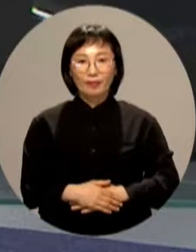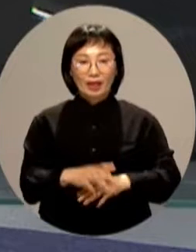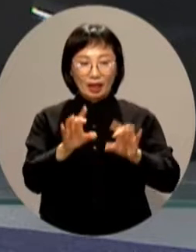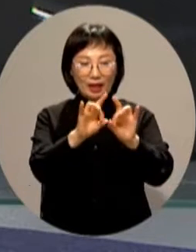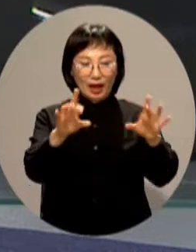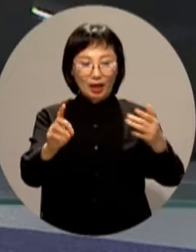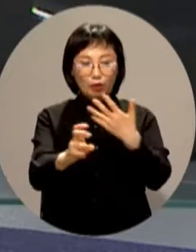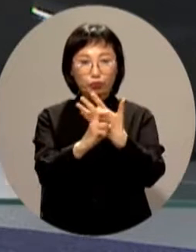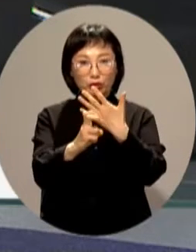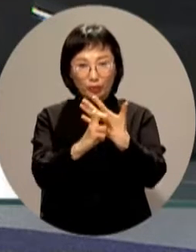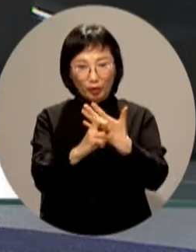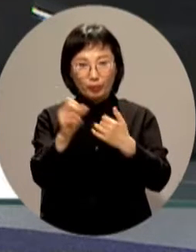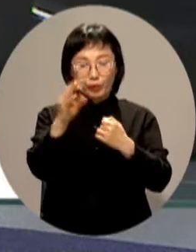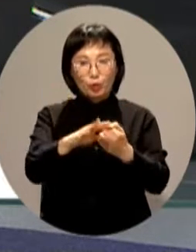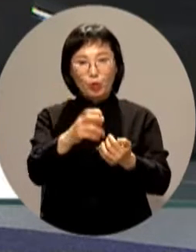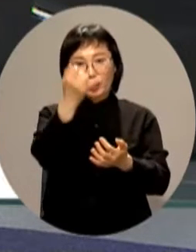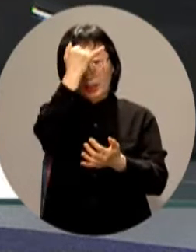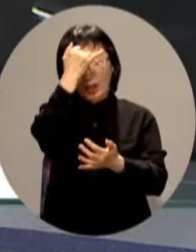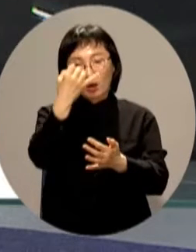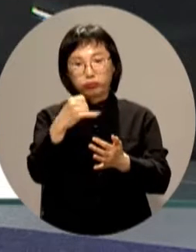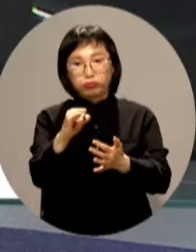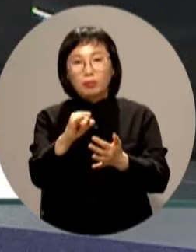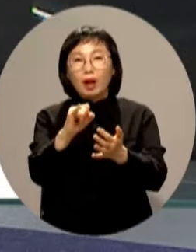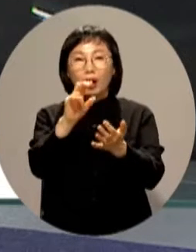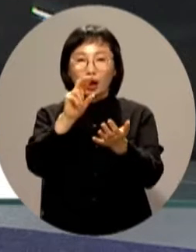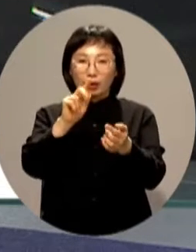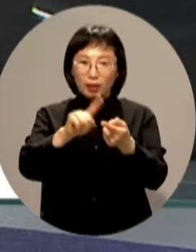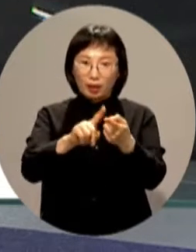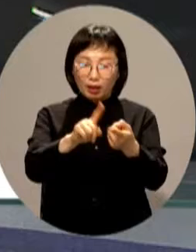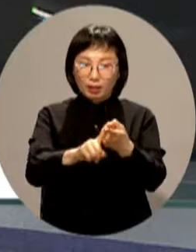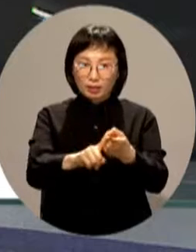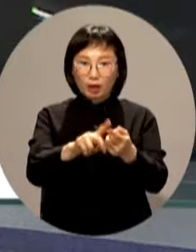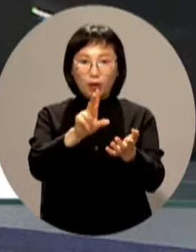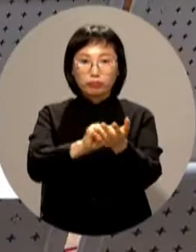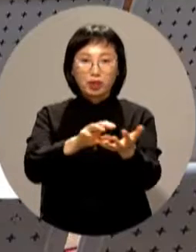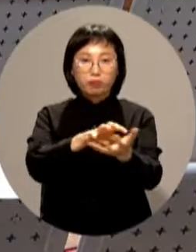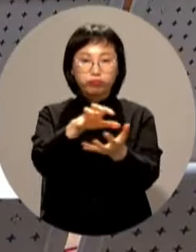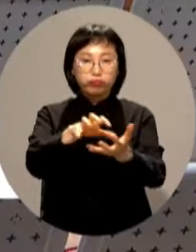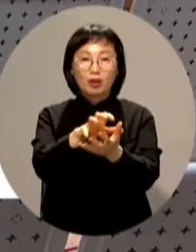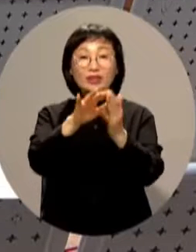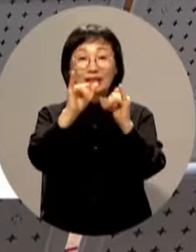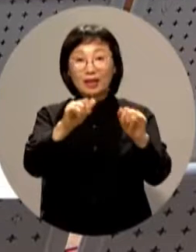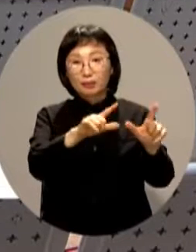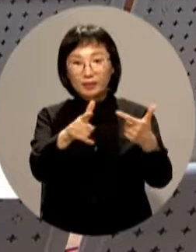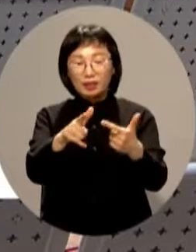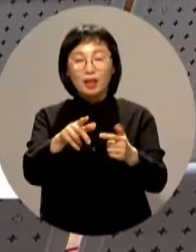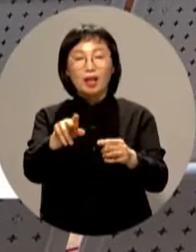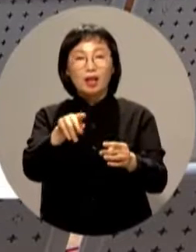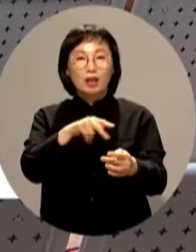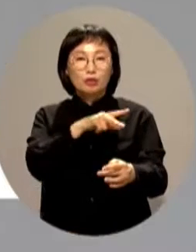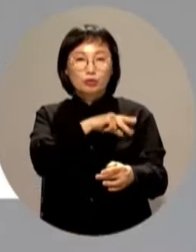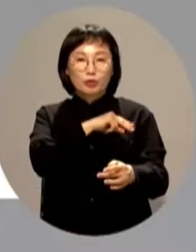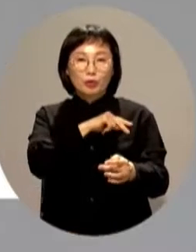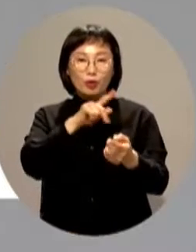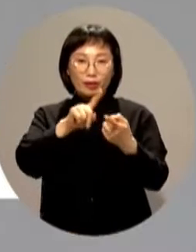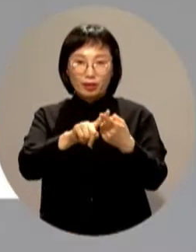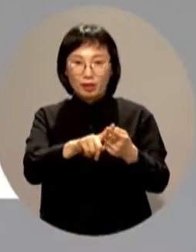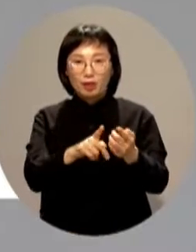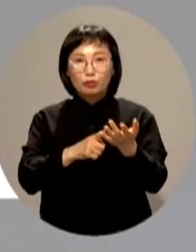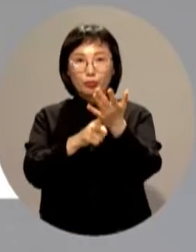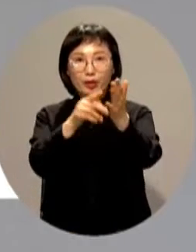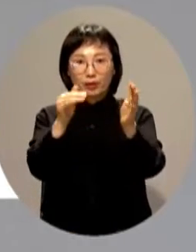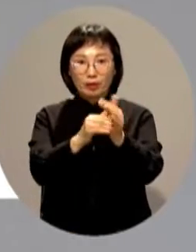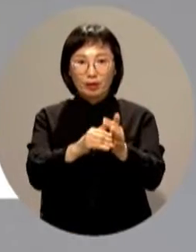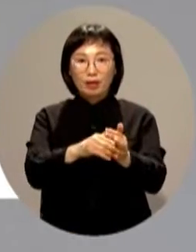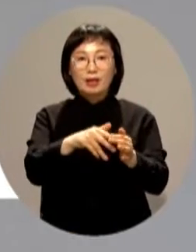각종 불법과 도덕성 논란을 빚었던 지방 의원들이 후보 등록을 한 것으로 확인됐습니다 김지효 의원을 뽑는 가